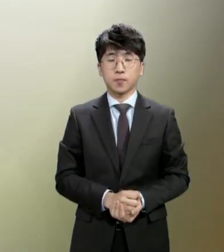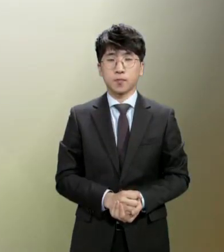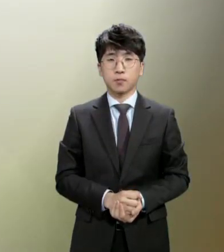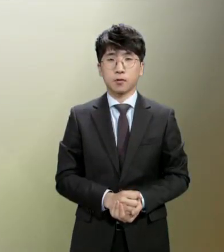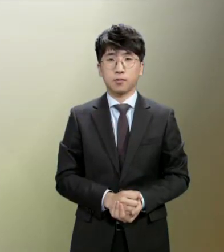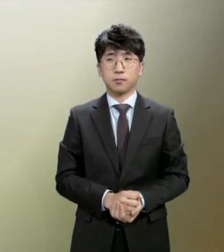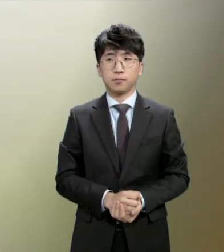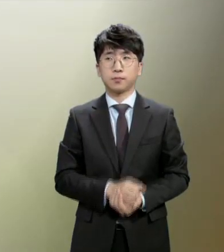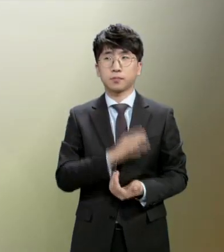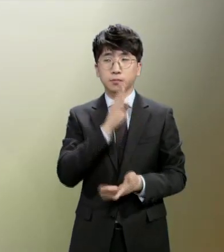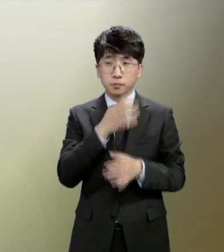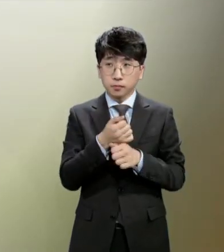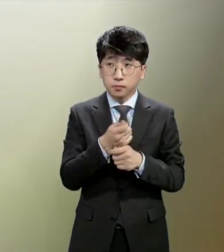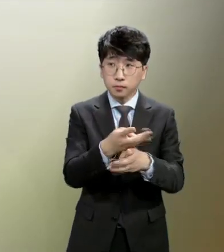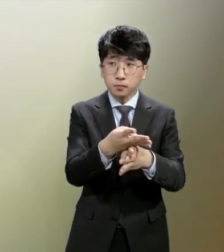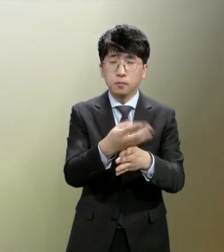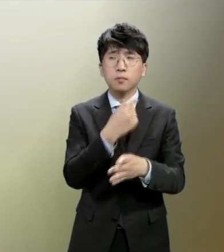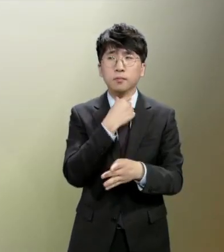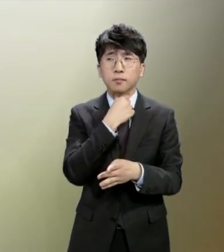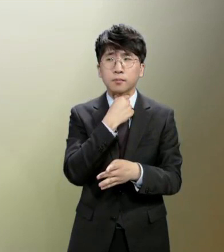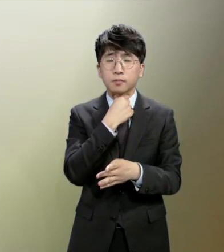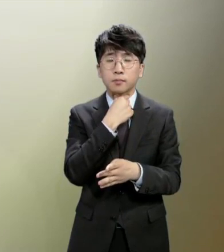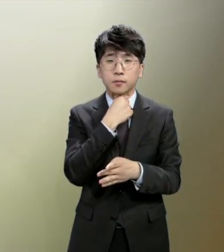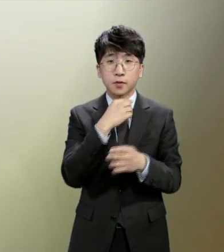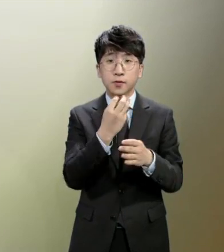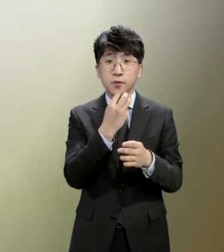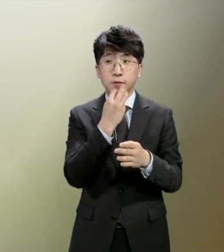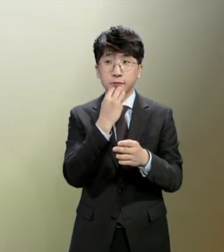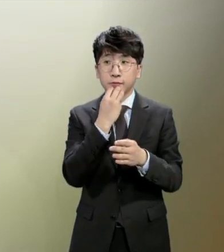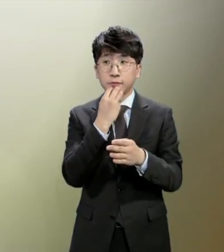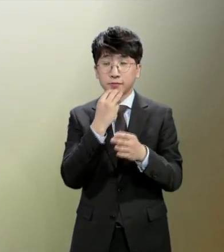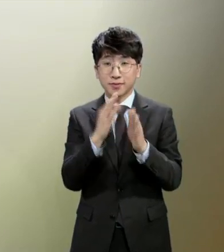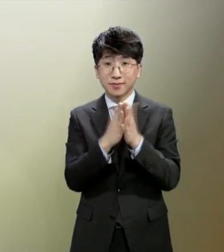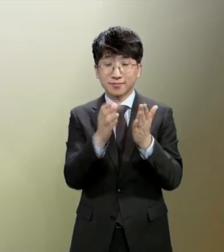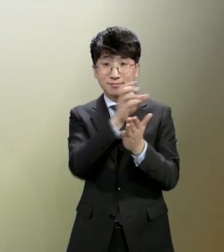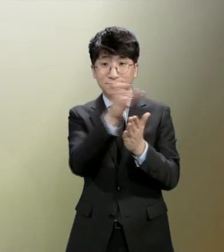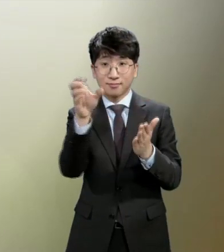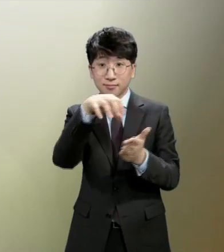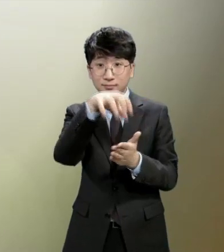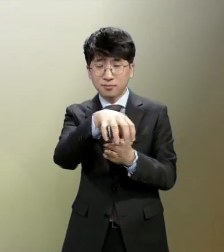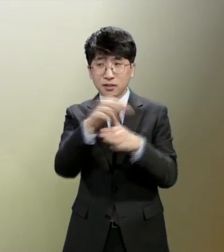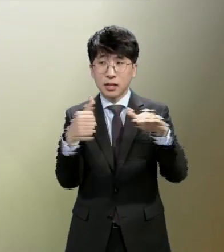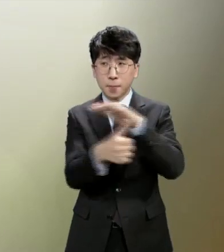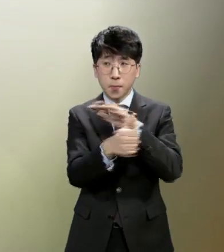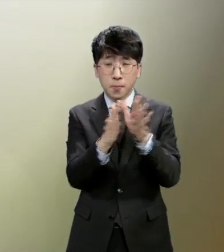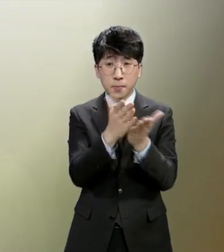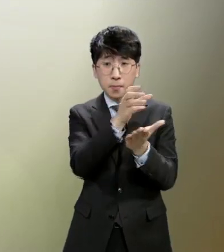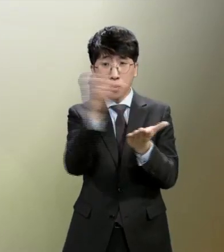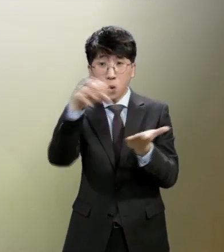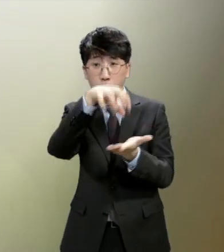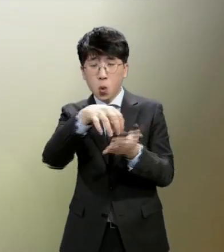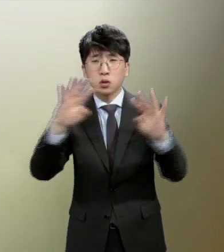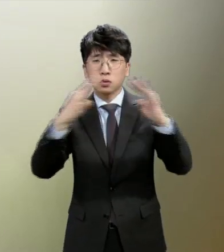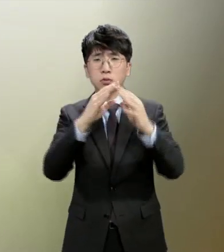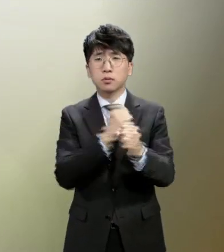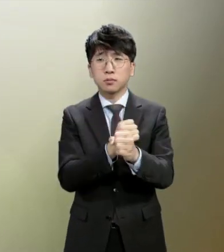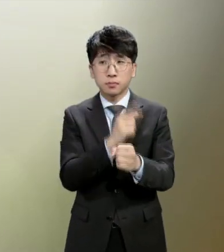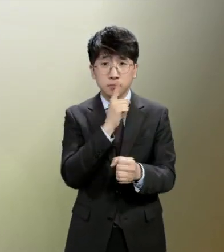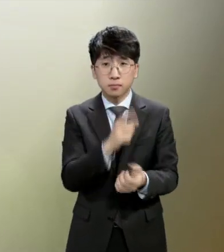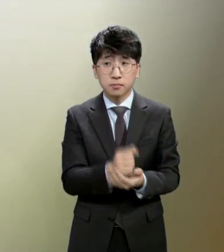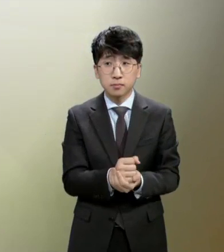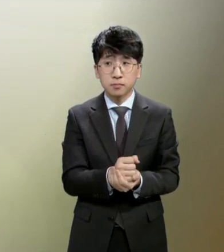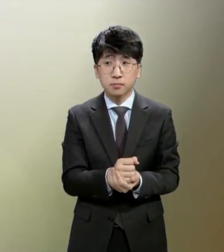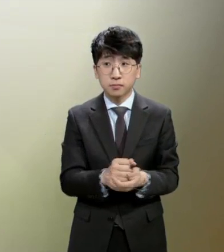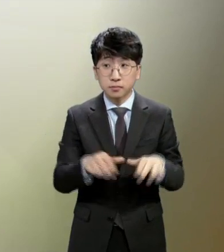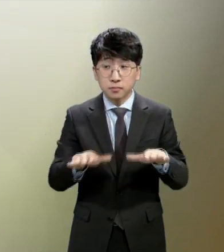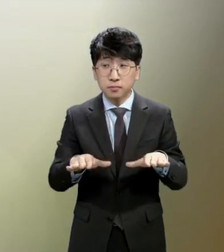서울시는 연면적 3만 5천 제곱미터로 서울도서관의 3배 크기에 서울대표도서관을 짓는다는 계획입니다.